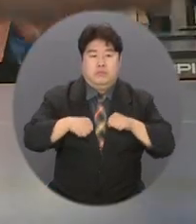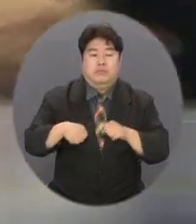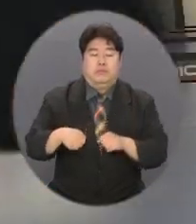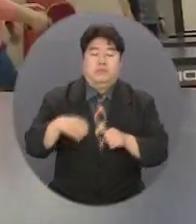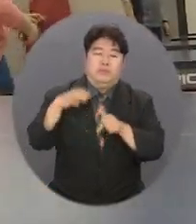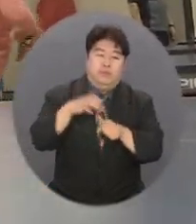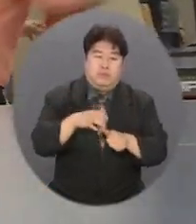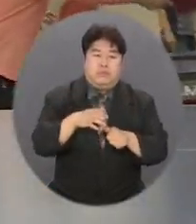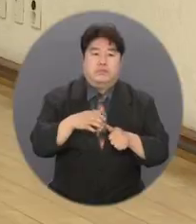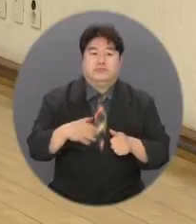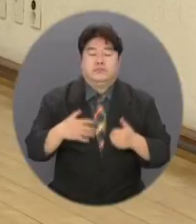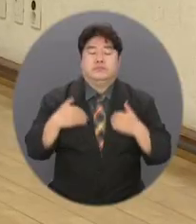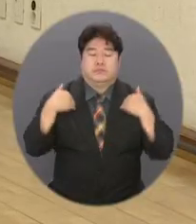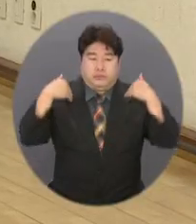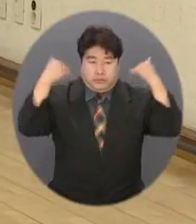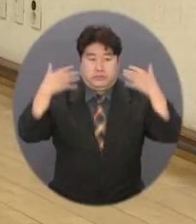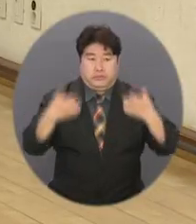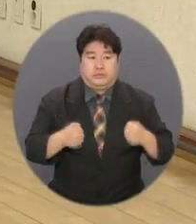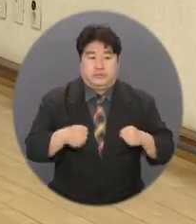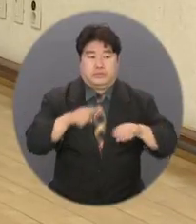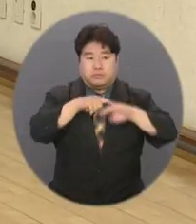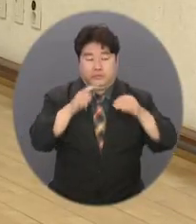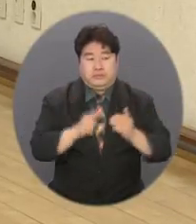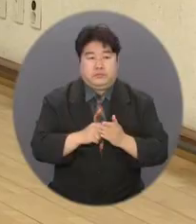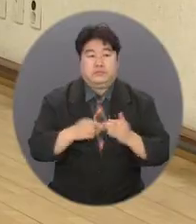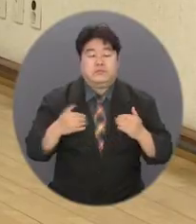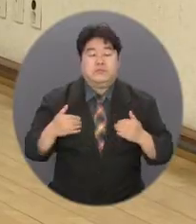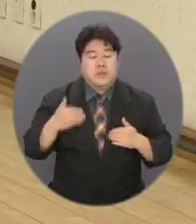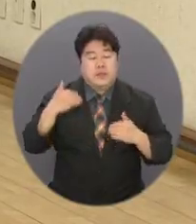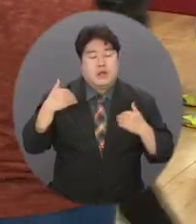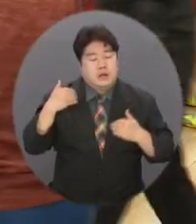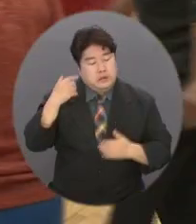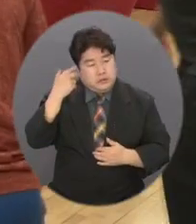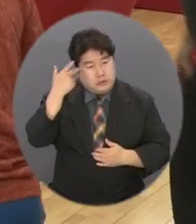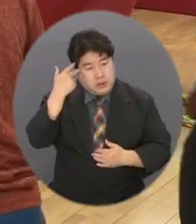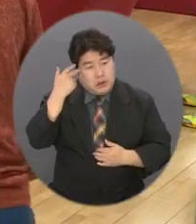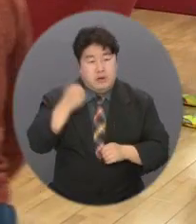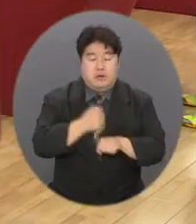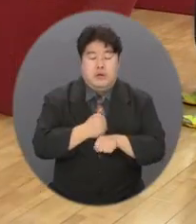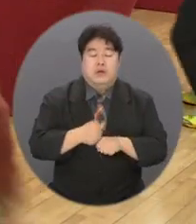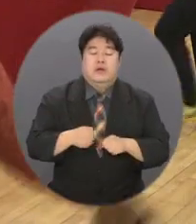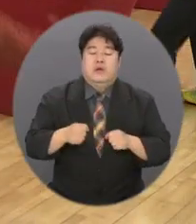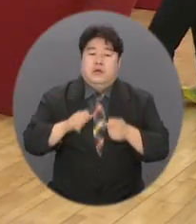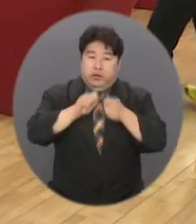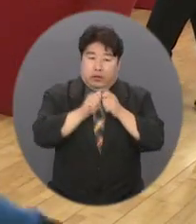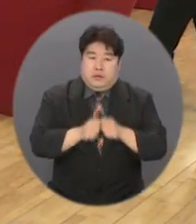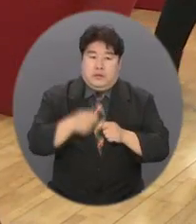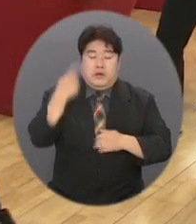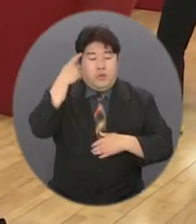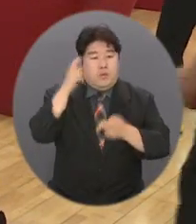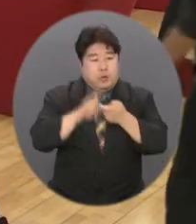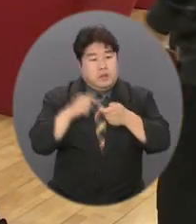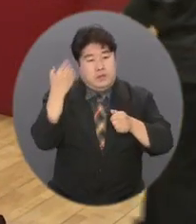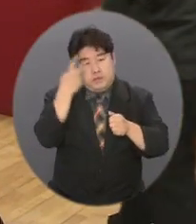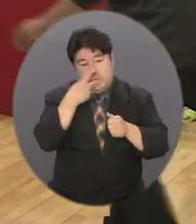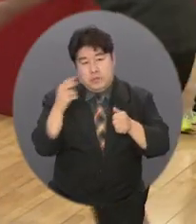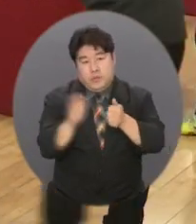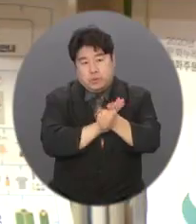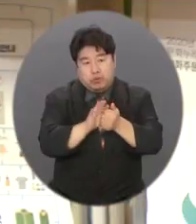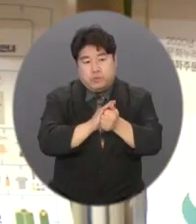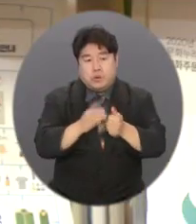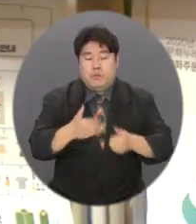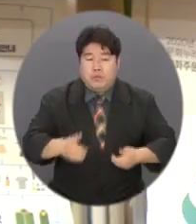어르신들도 막 심리적 정서적 측면에서 보다 세심한 관심과 돌봄이 요구되고 있습니다